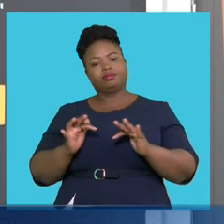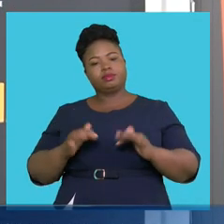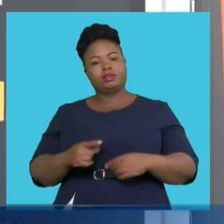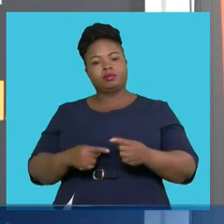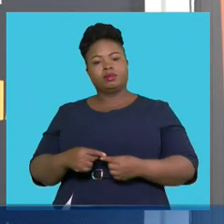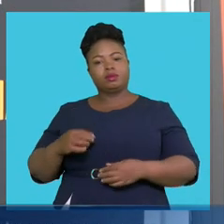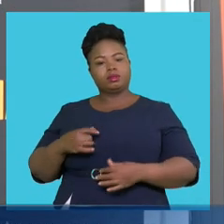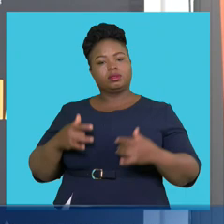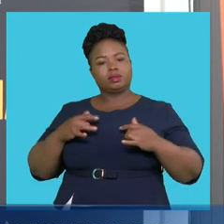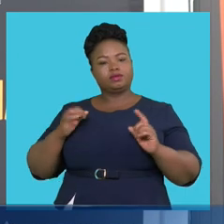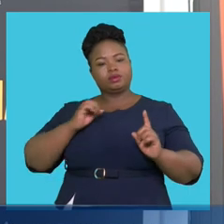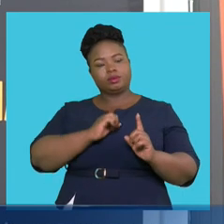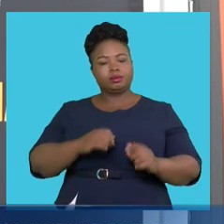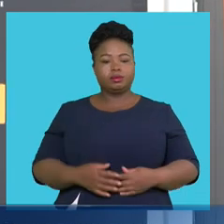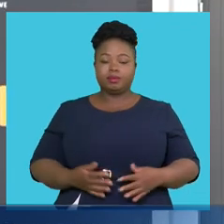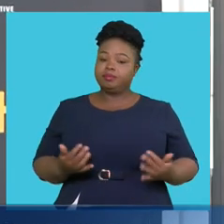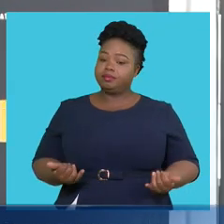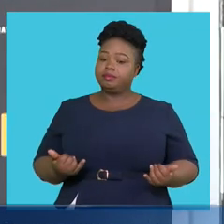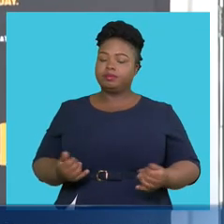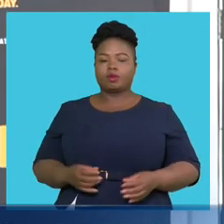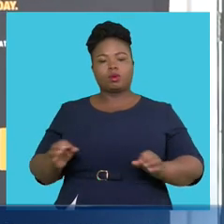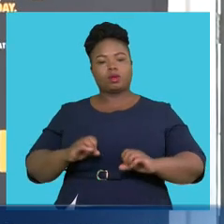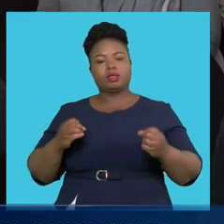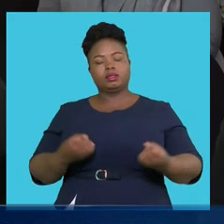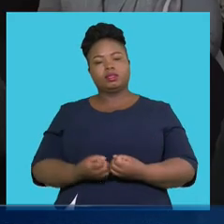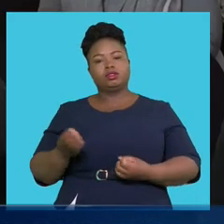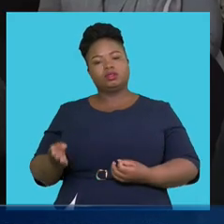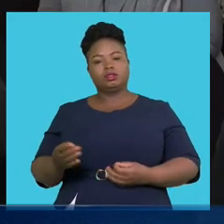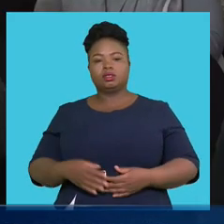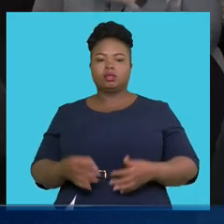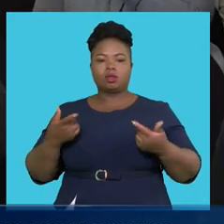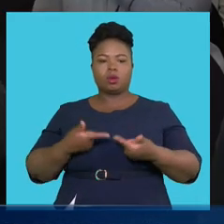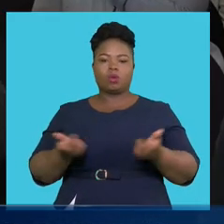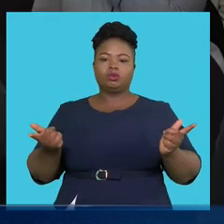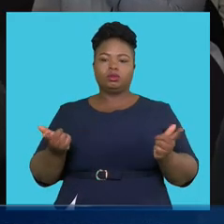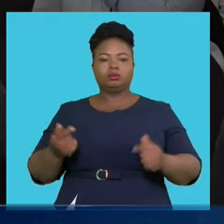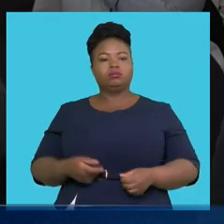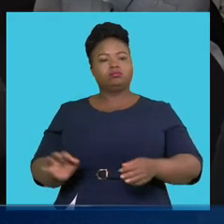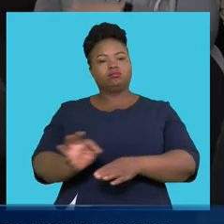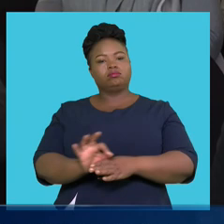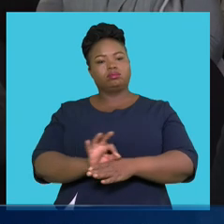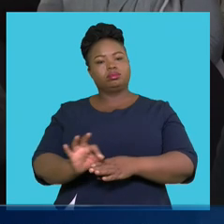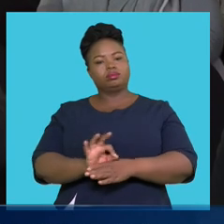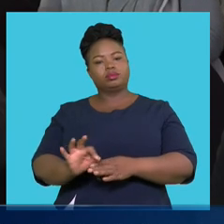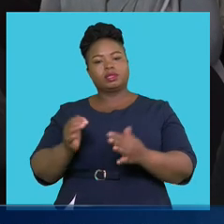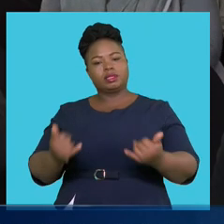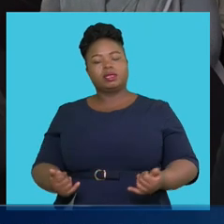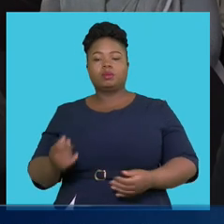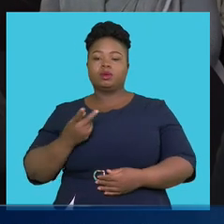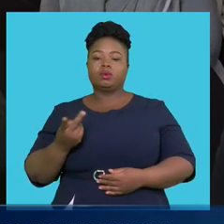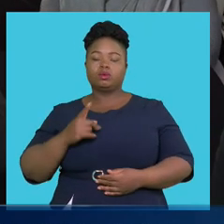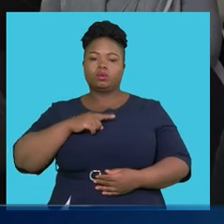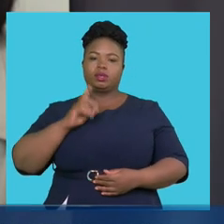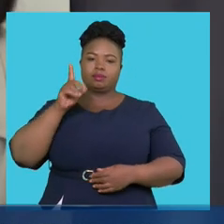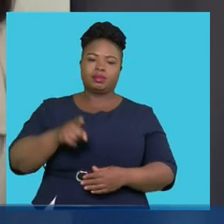yakhe. Kanti namhlanje le nhlangano yethule ngokusemthethweni izinhlelo zokusubatha okulindeleke